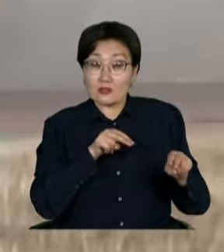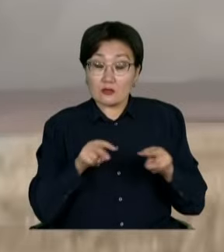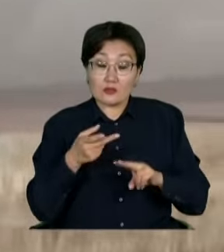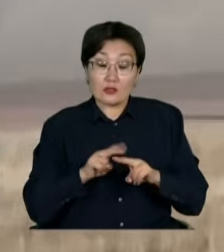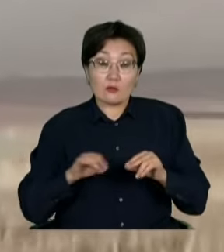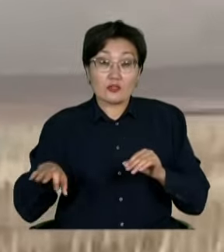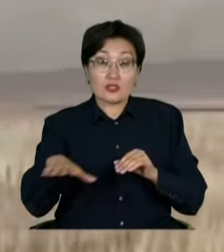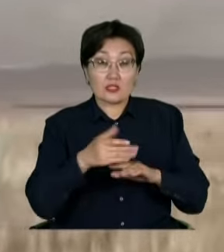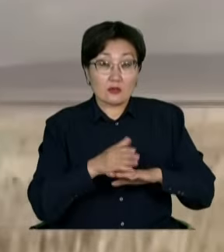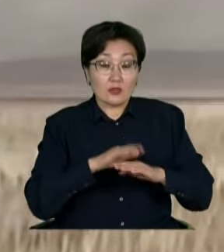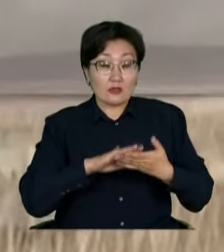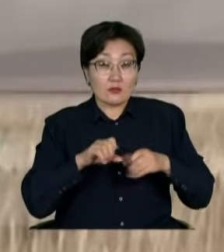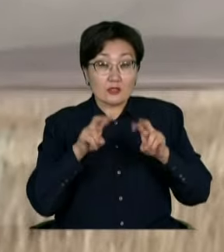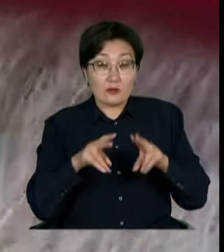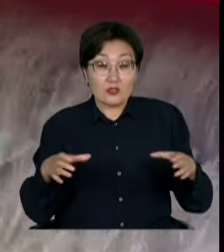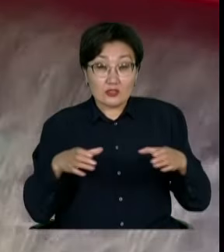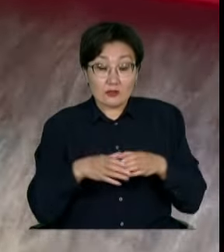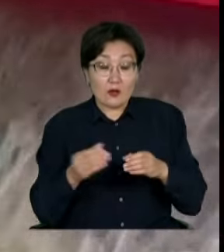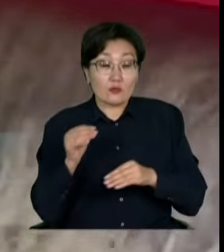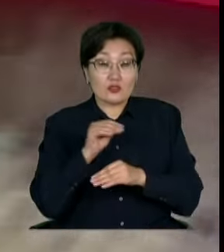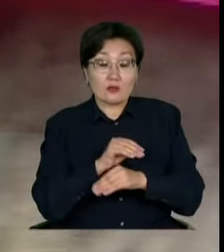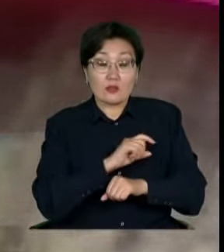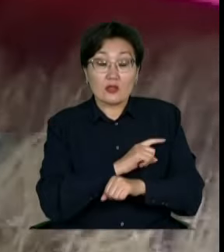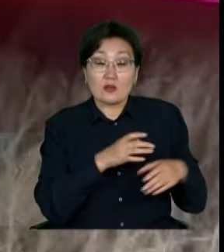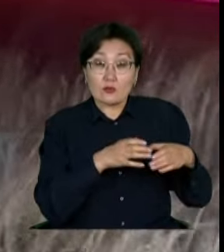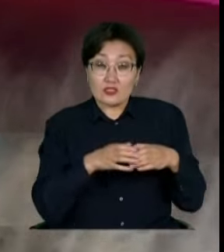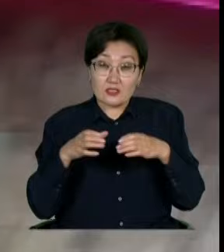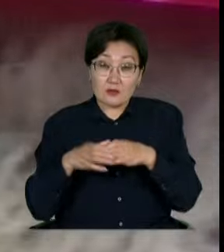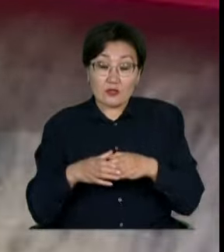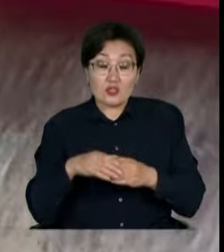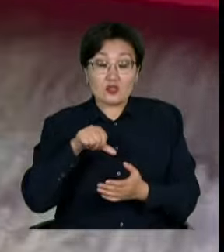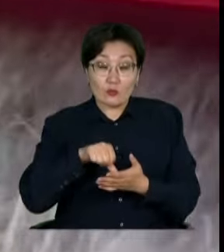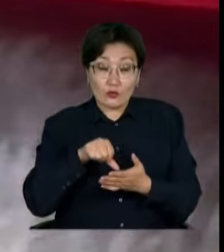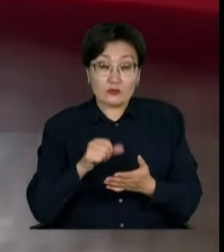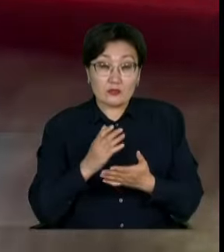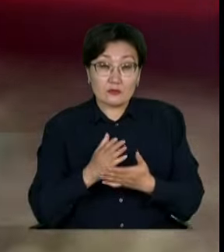Аталған аймақтарға төтеншеліктермен қоса қосымша күштік құрылымдар жұмылдырылған.